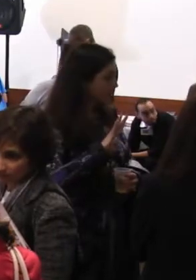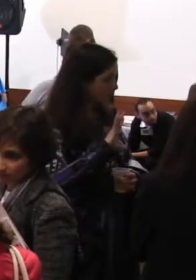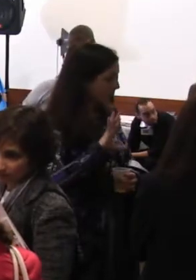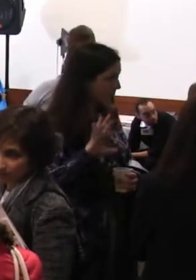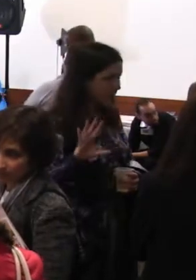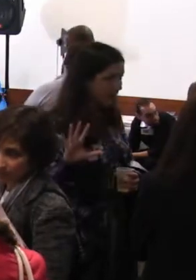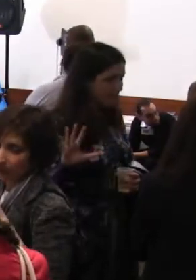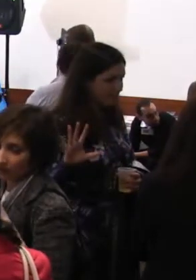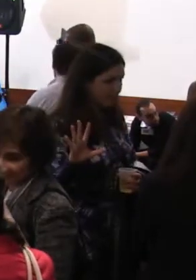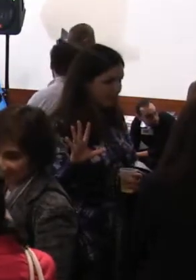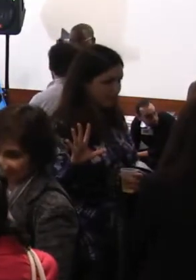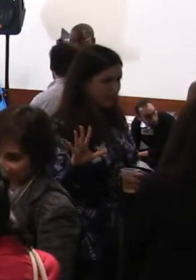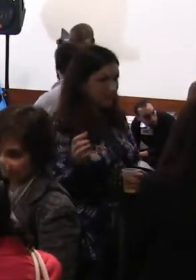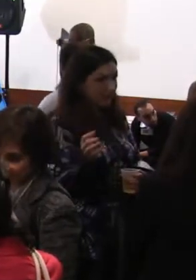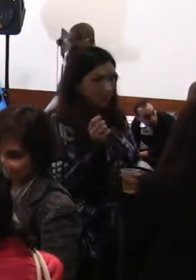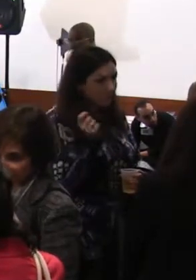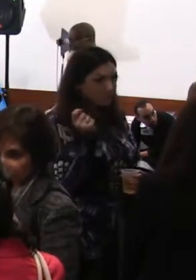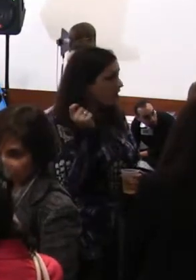ń bàṣírí orógbó.